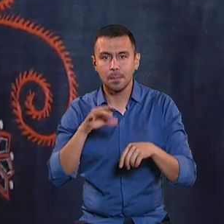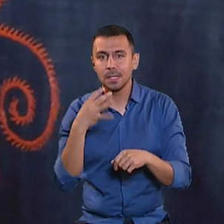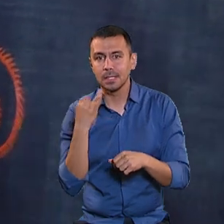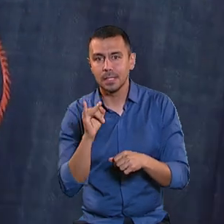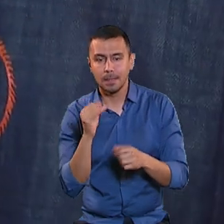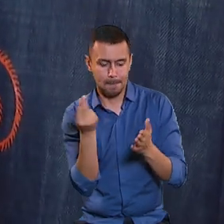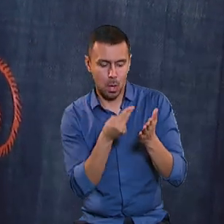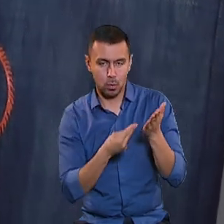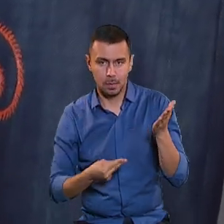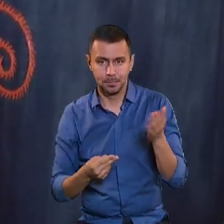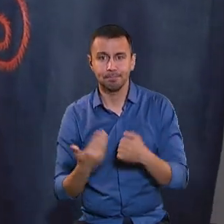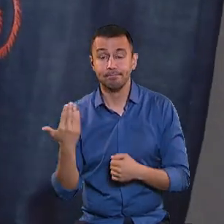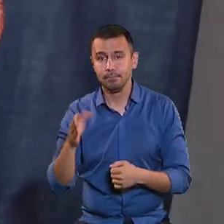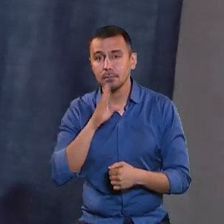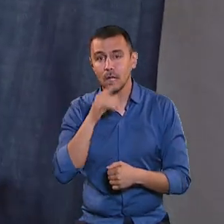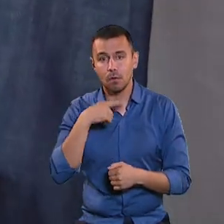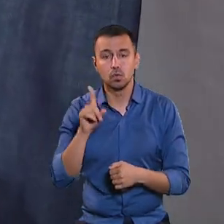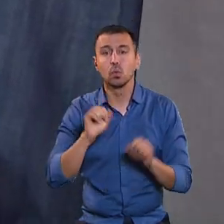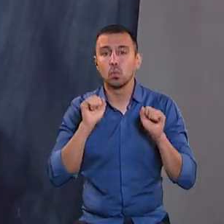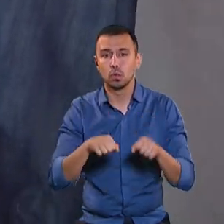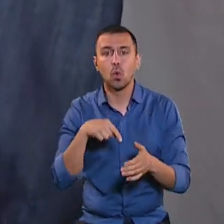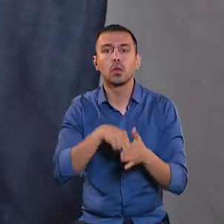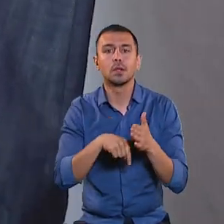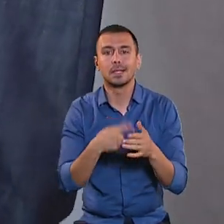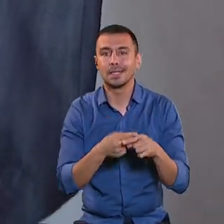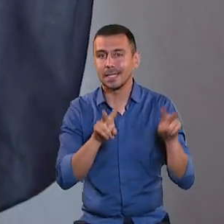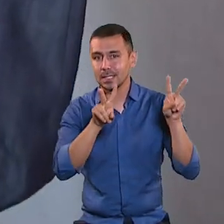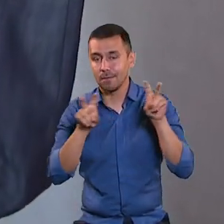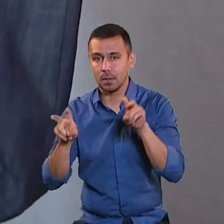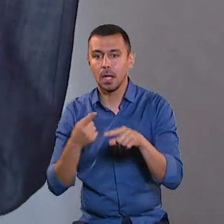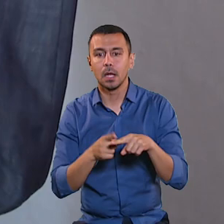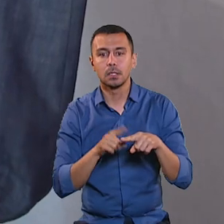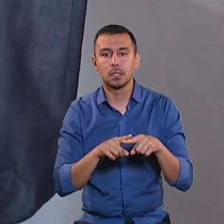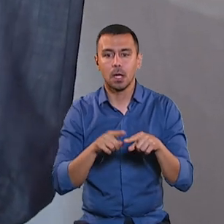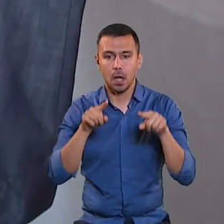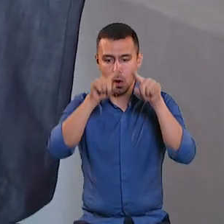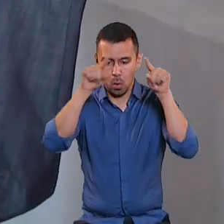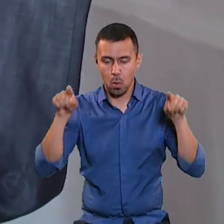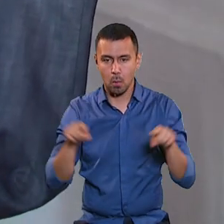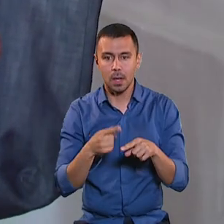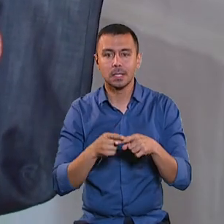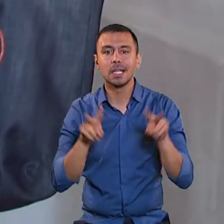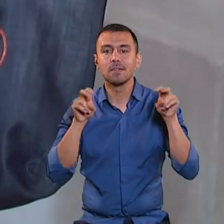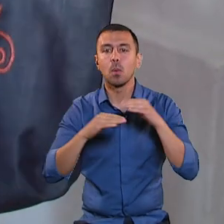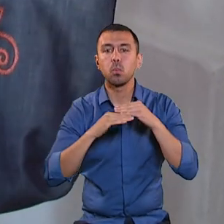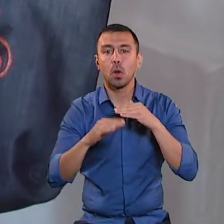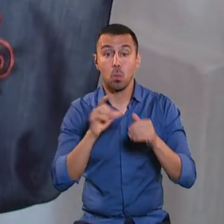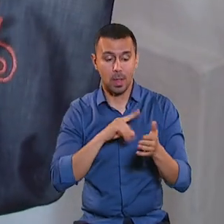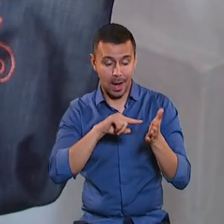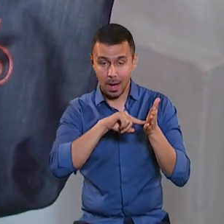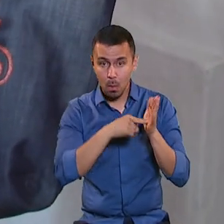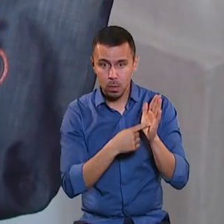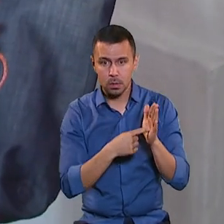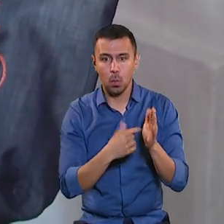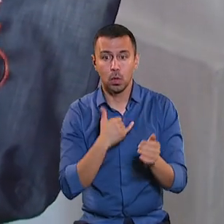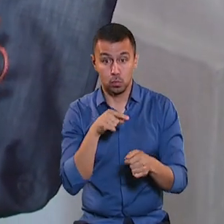орнаментів Галина Бернадська каже що можуть означати символи оце ромб це символ поля Якщо ж тут була крапочка Отак